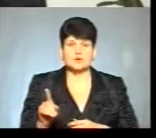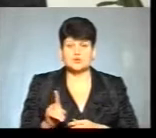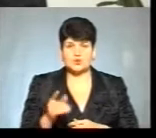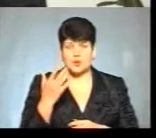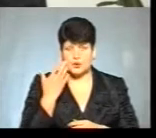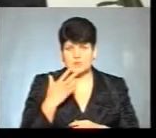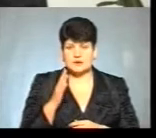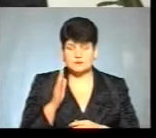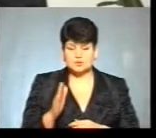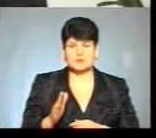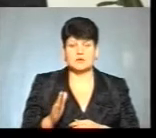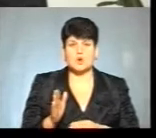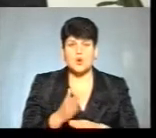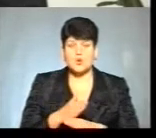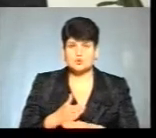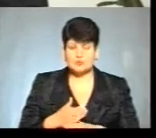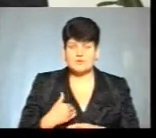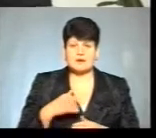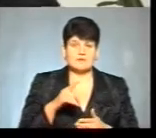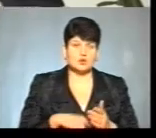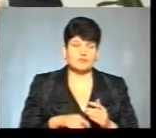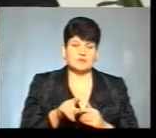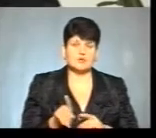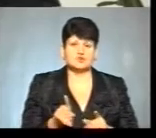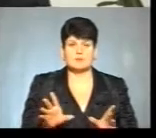буде розподіл, я вірю в те, що ми разом